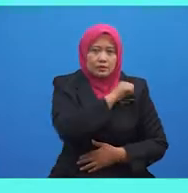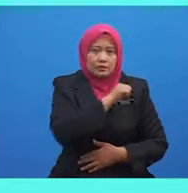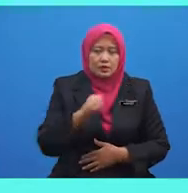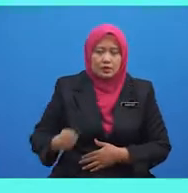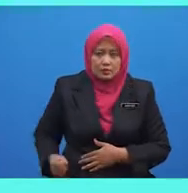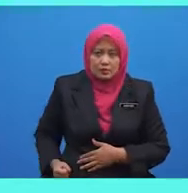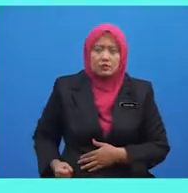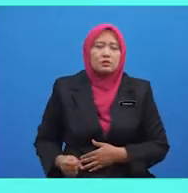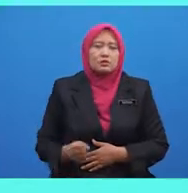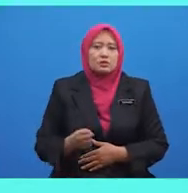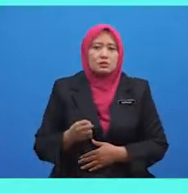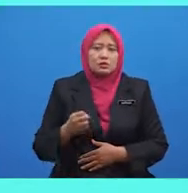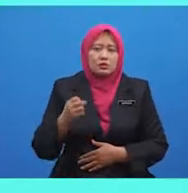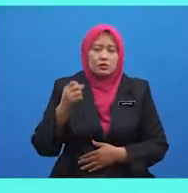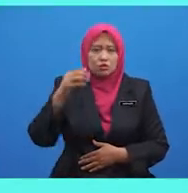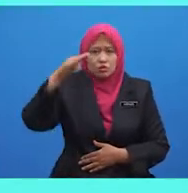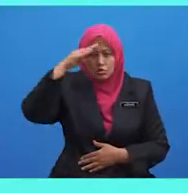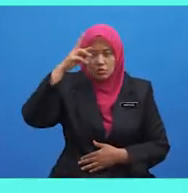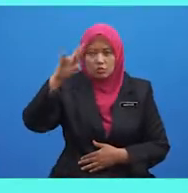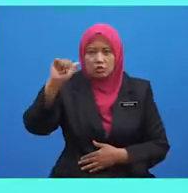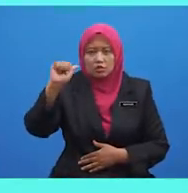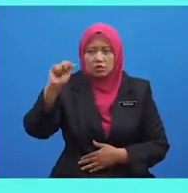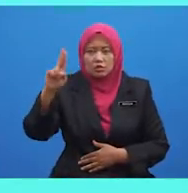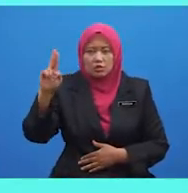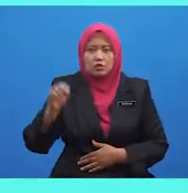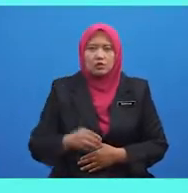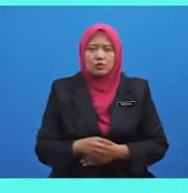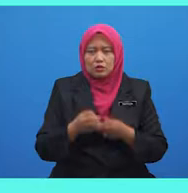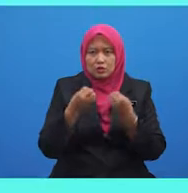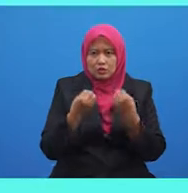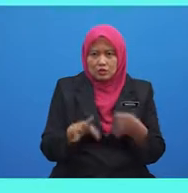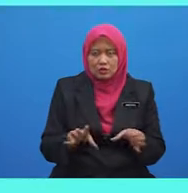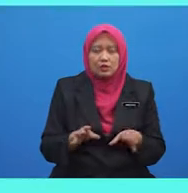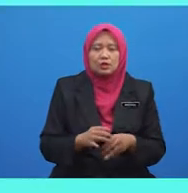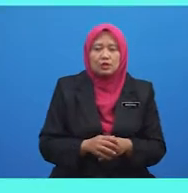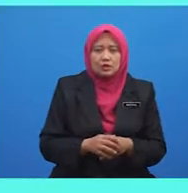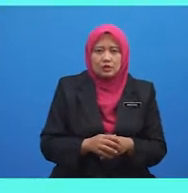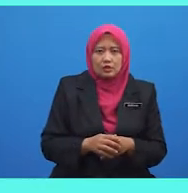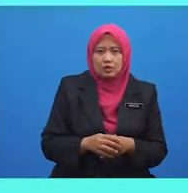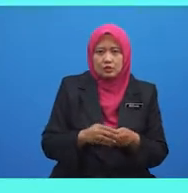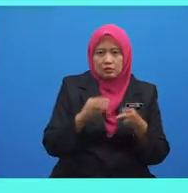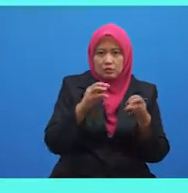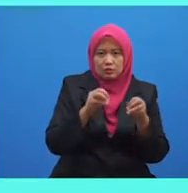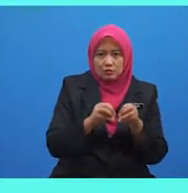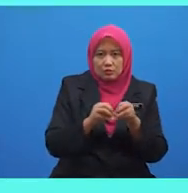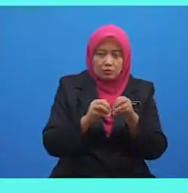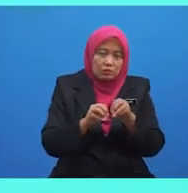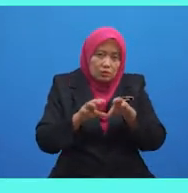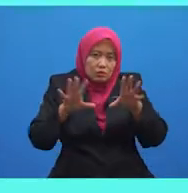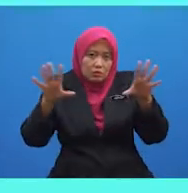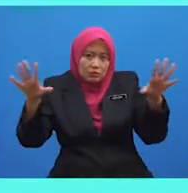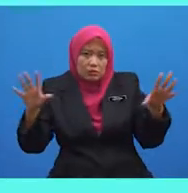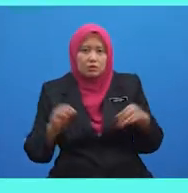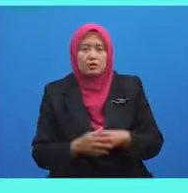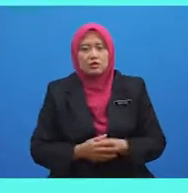I telah berkembang dan diperintahkan oleh Sultan daripada dua keturunan. Pada tahun